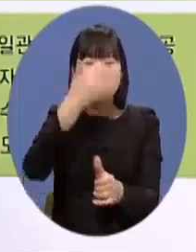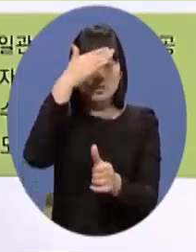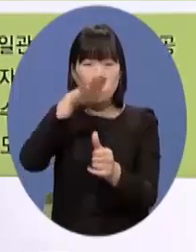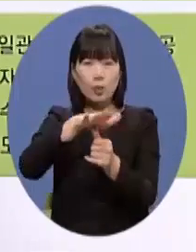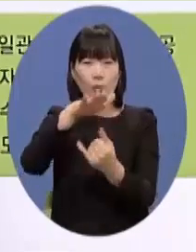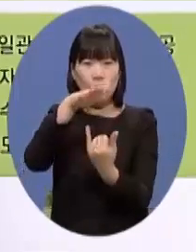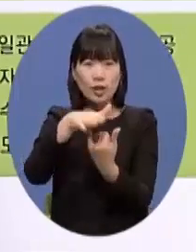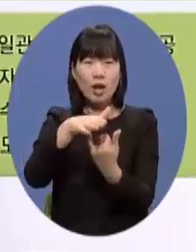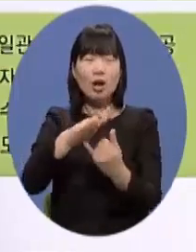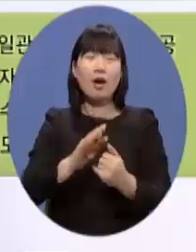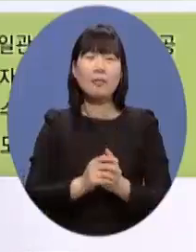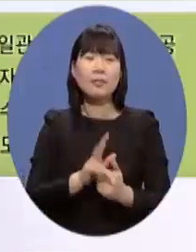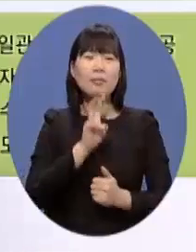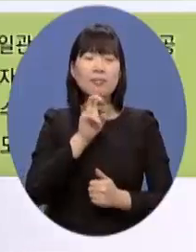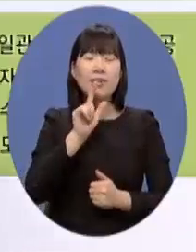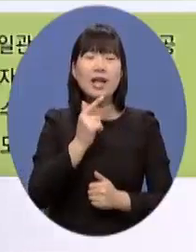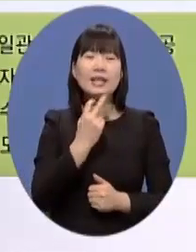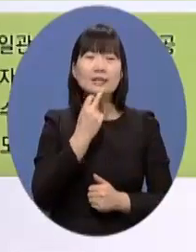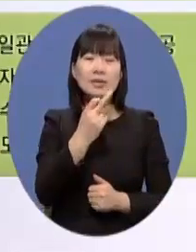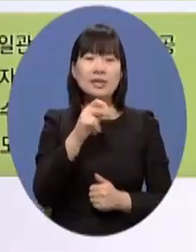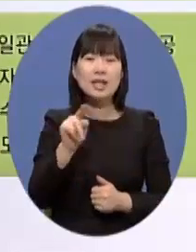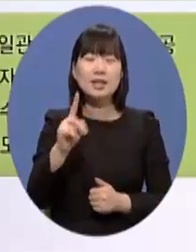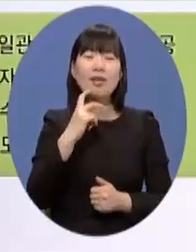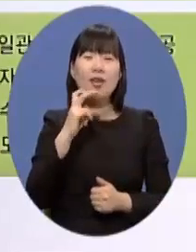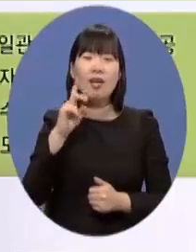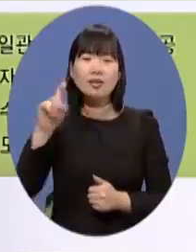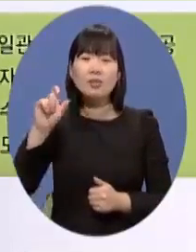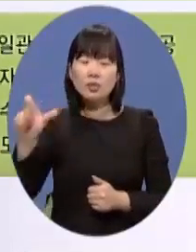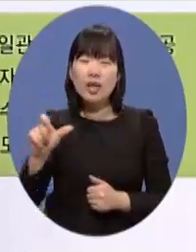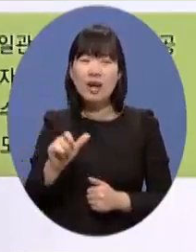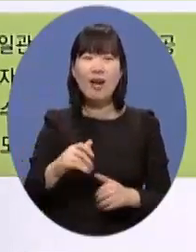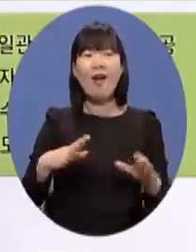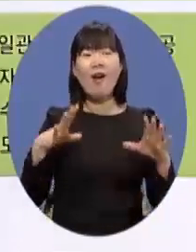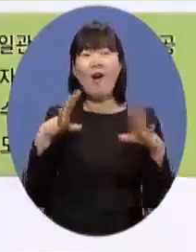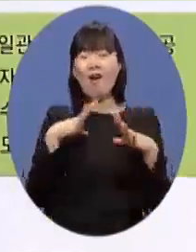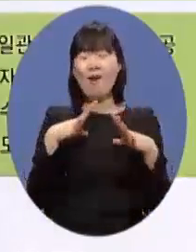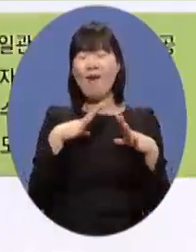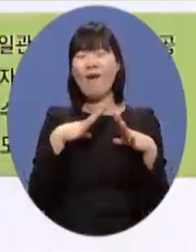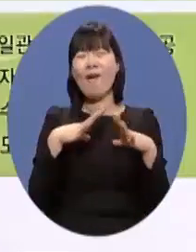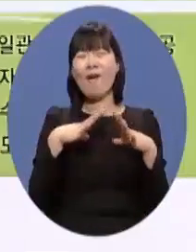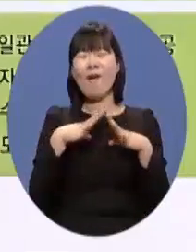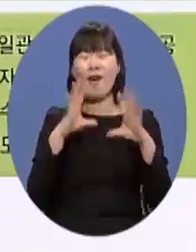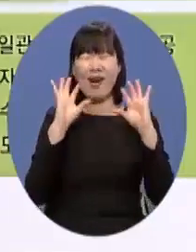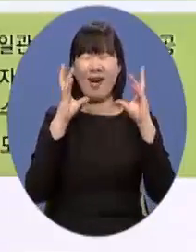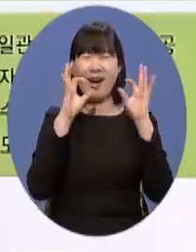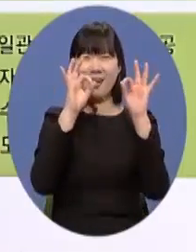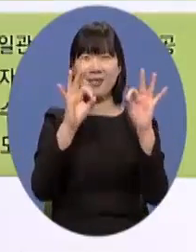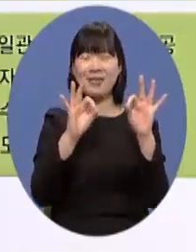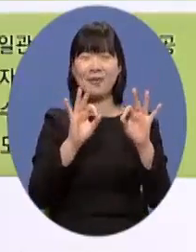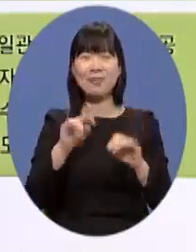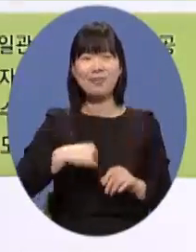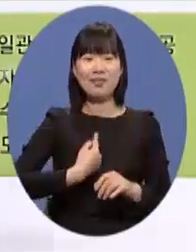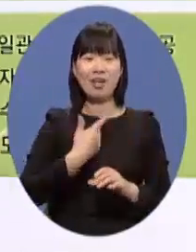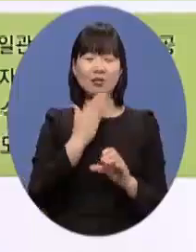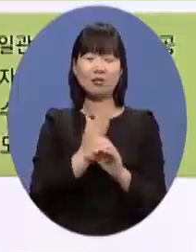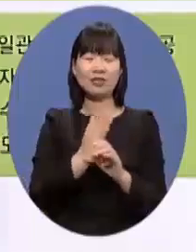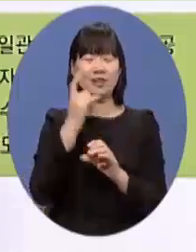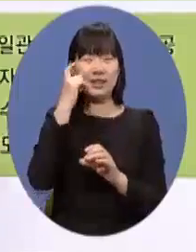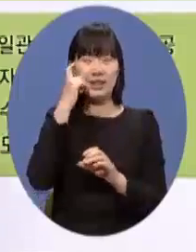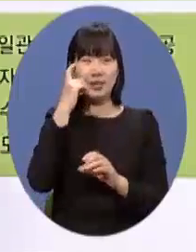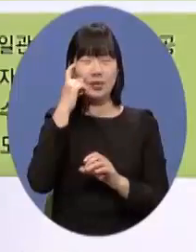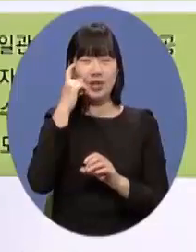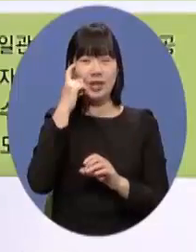만 12세에서 만 15세 사이예요. 네. 우리가 무서워하는 애들이죠. 네. 얘네들이 자기 중심적